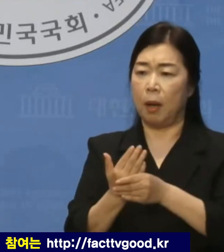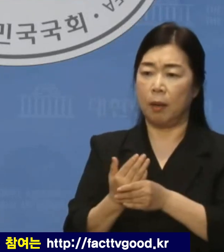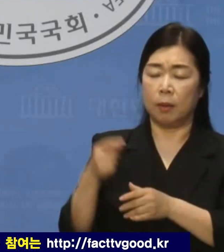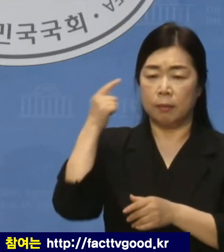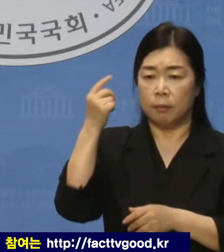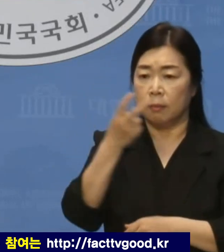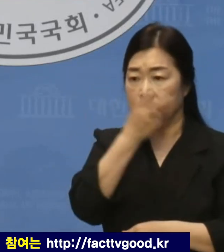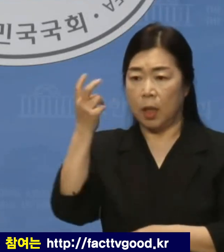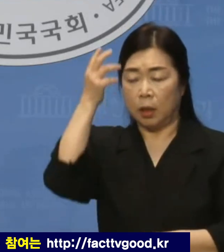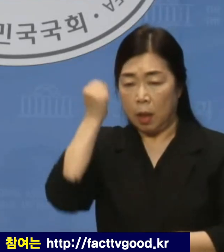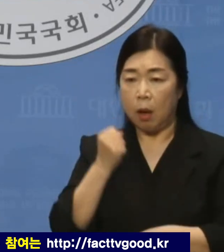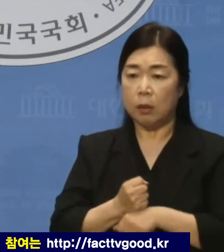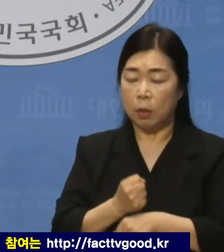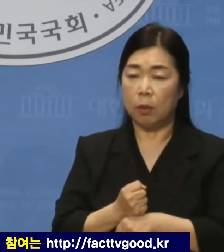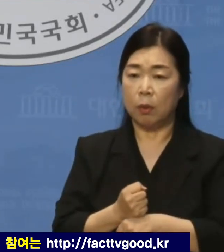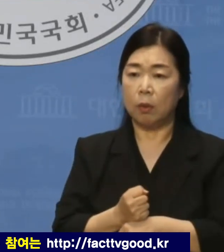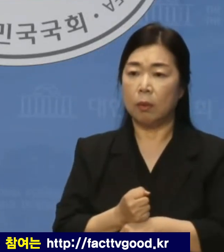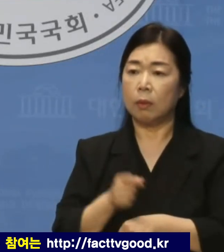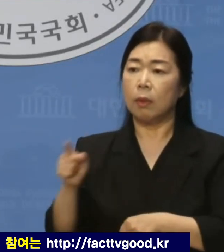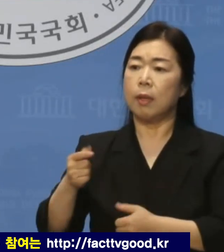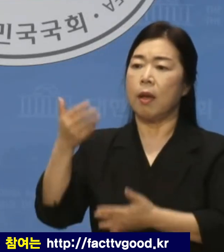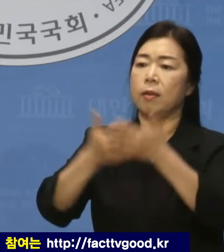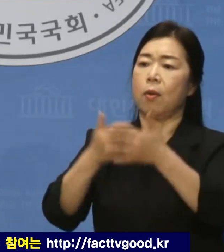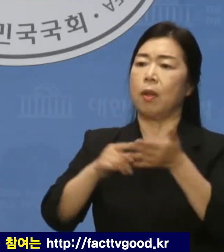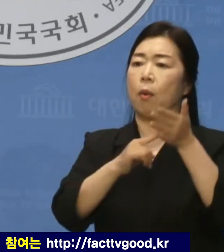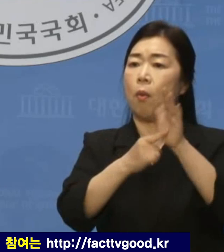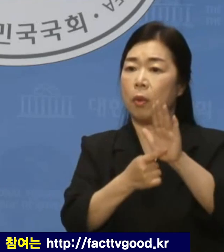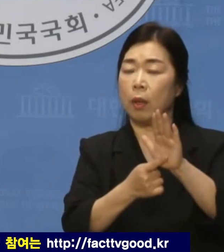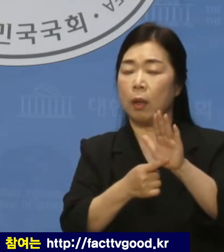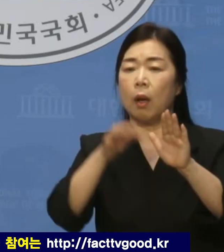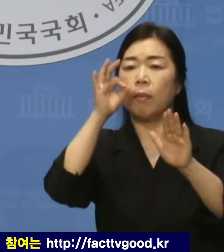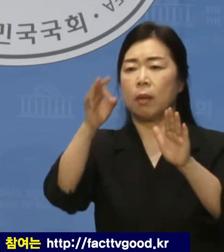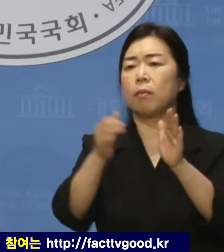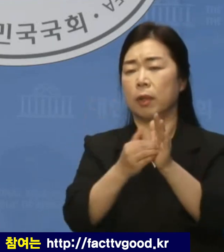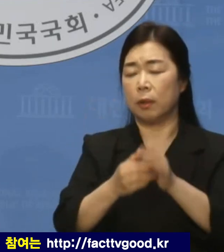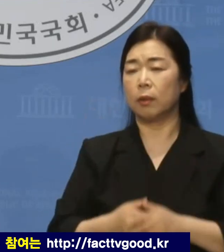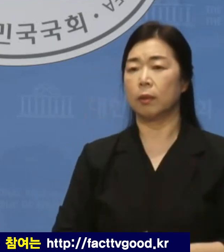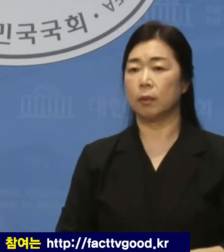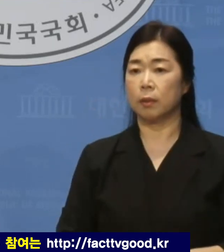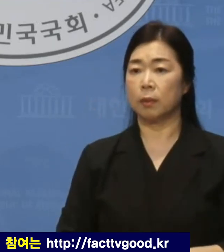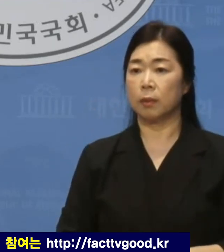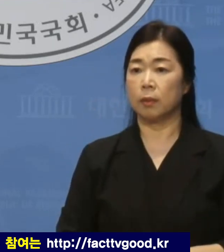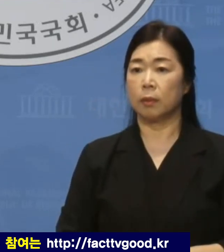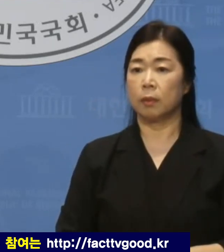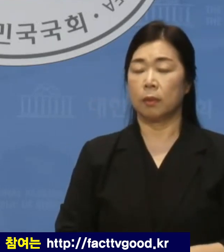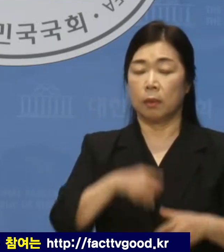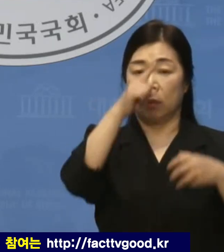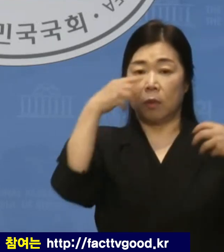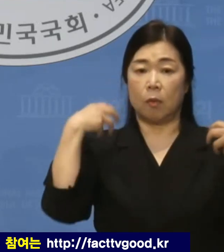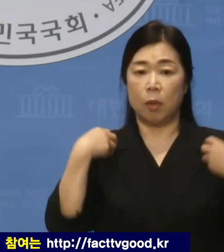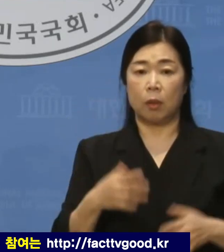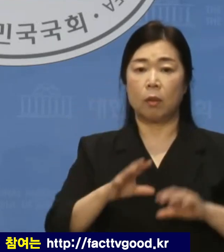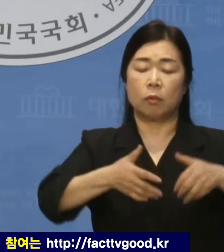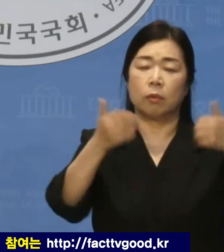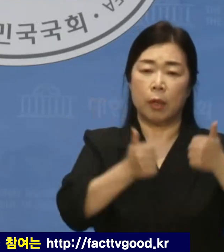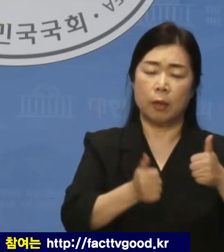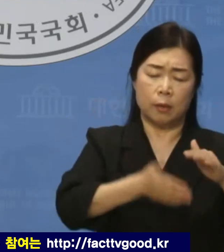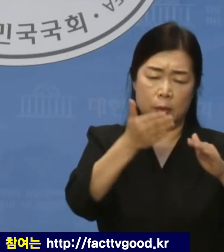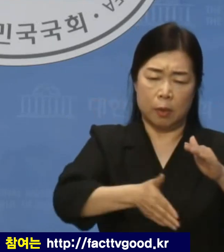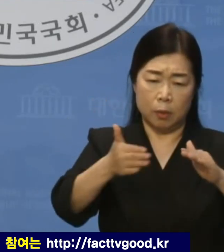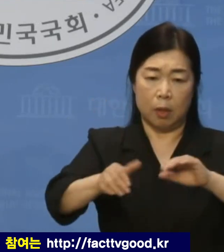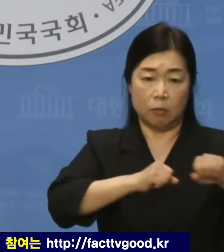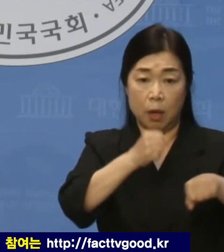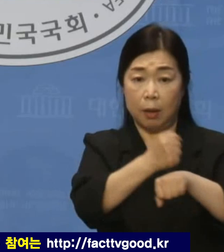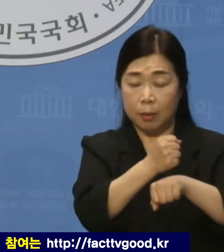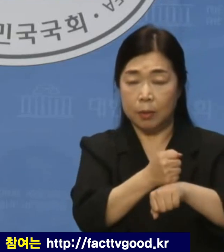기억하자고 당일에 그 당시 영상을 공개한 것을 봤습니다. 정부와 국회가 정상적으로